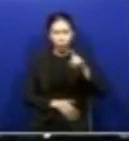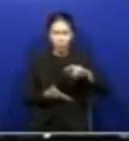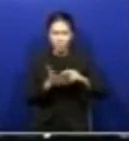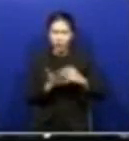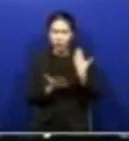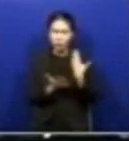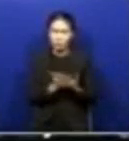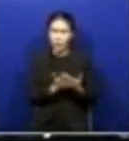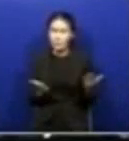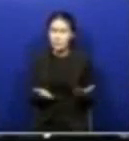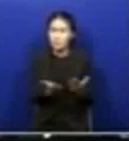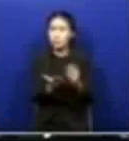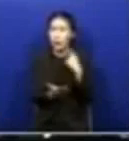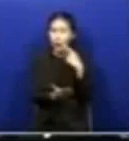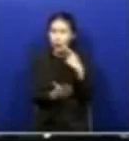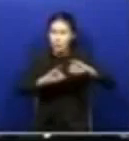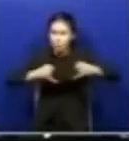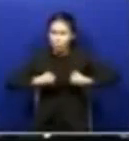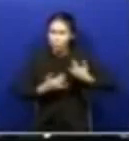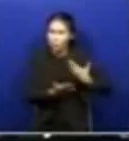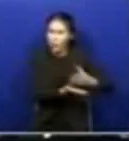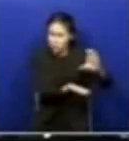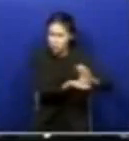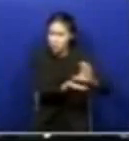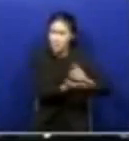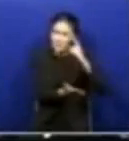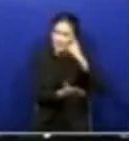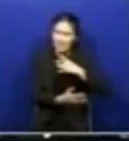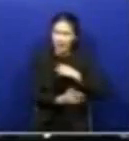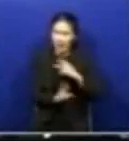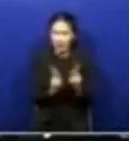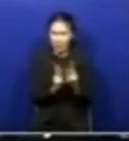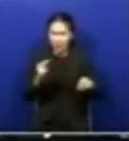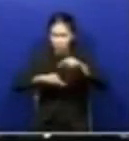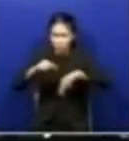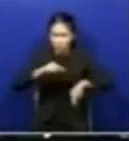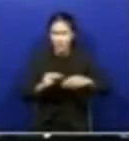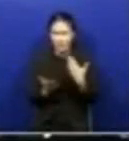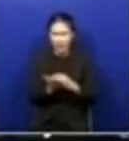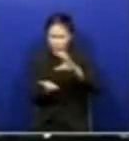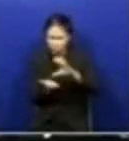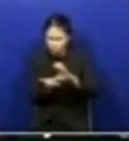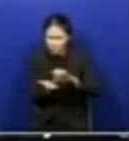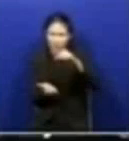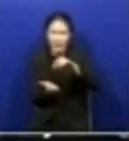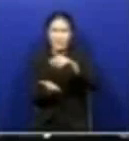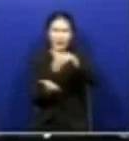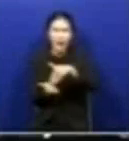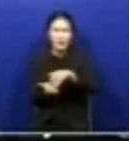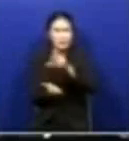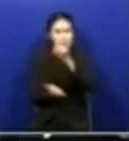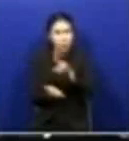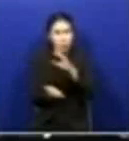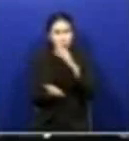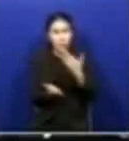อะผมถึงอยากให้มีกรรมการตรวจสอบไอ้โครงการนี่แหละครับงบสำรองไอ้งบสำรองจ่ายงบกลางเลยครับว่าถ้าเอาไปจริง